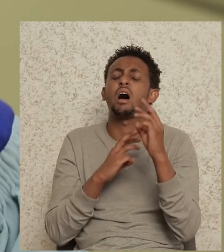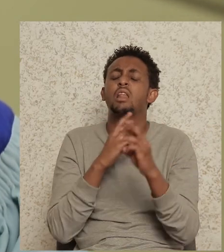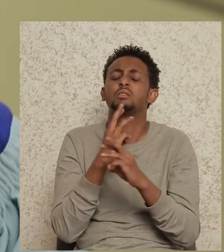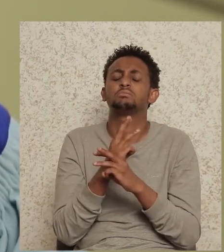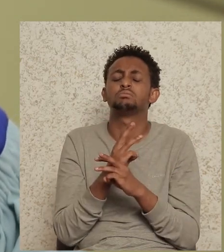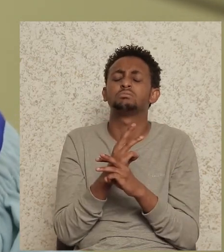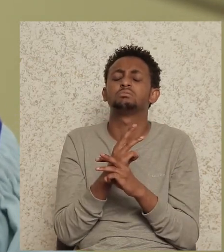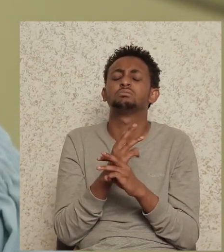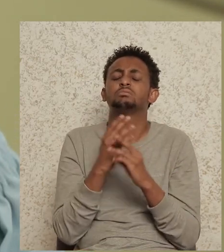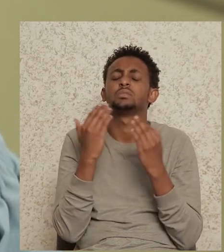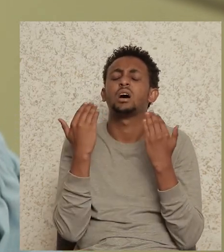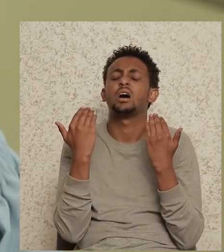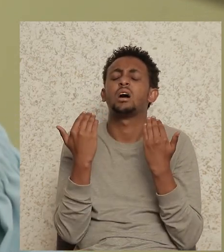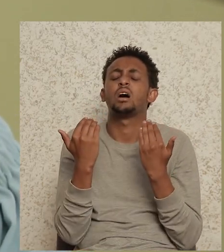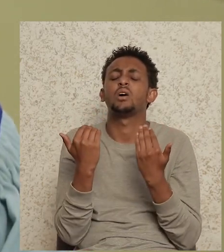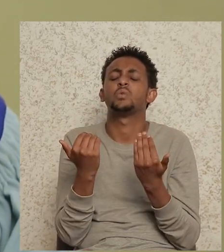ለዓለም